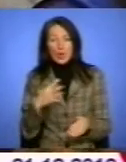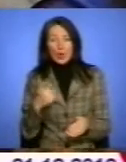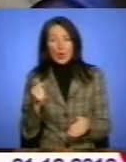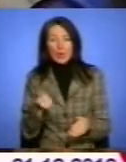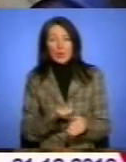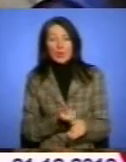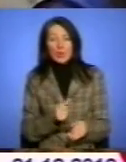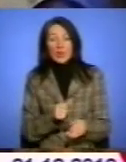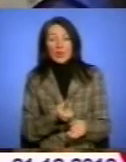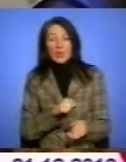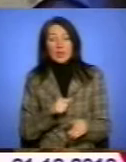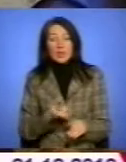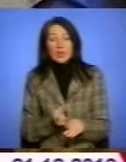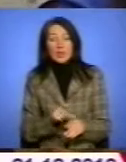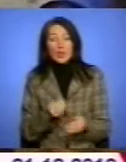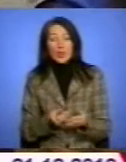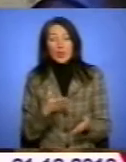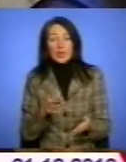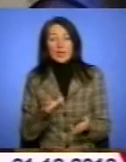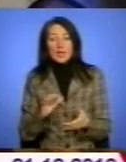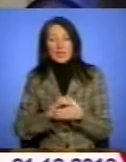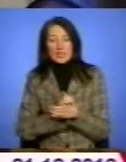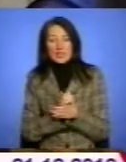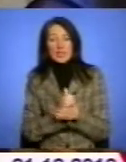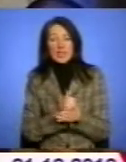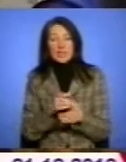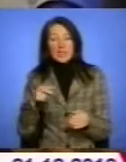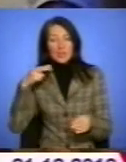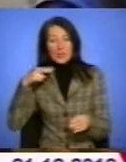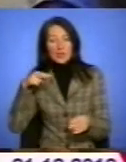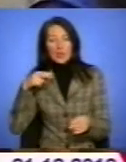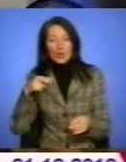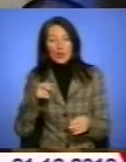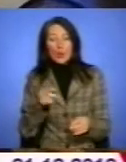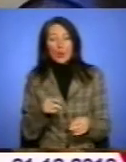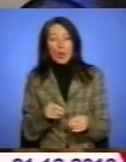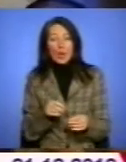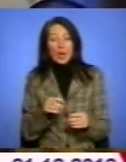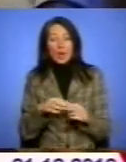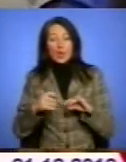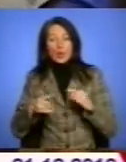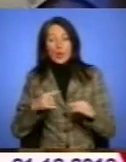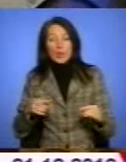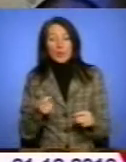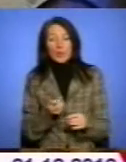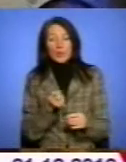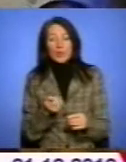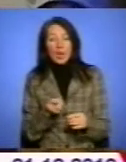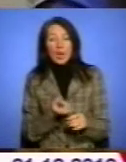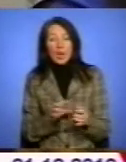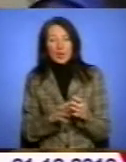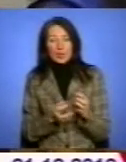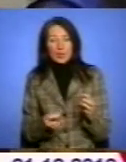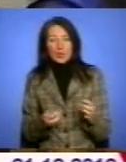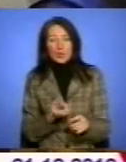самий дорогий – то є сирник з вишнею, з шоколадом або з родзинкою. Дуже смачний сирник, правда, його